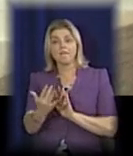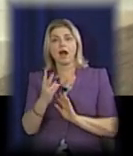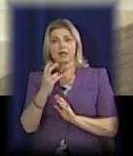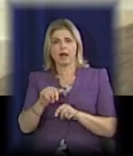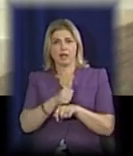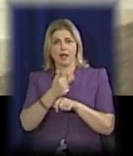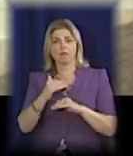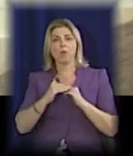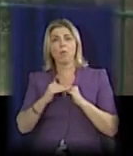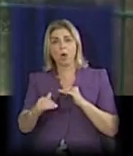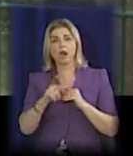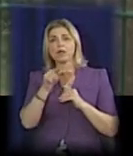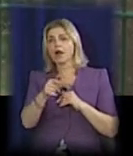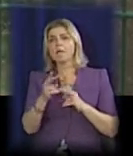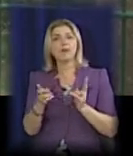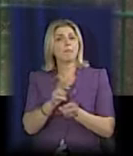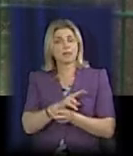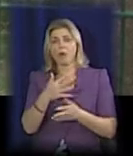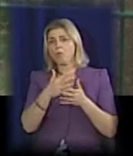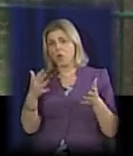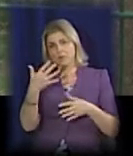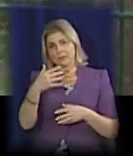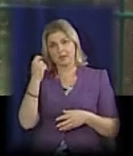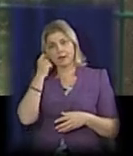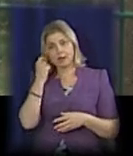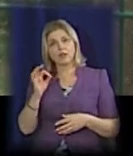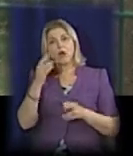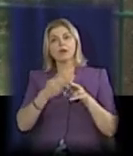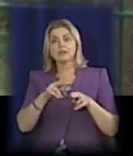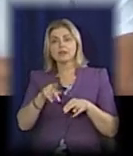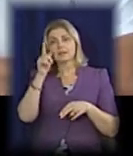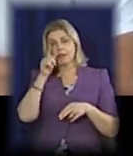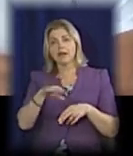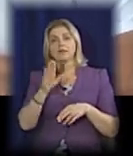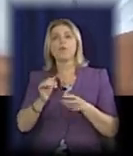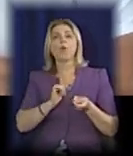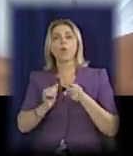робили більше 50 років. Про це знають і у керівних футбольних органах країни.